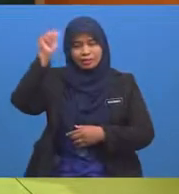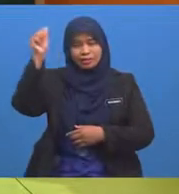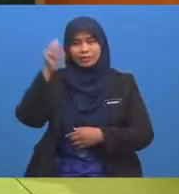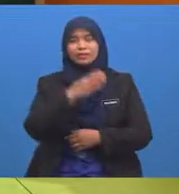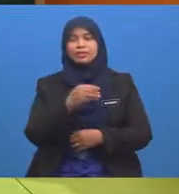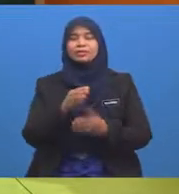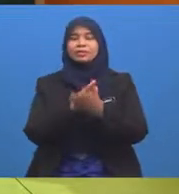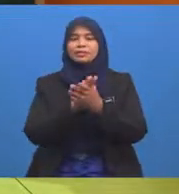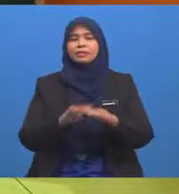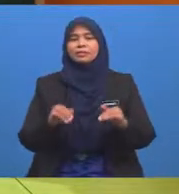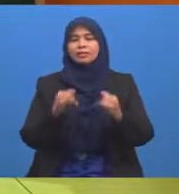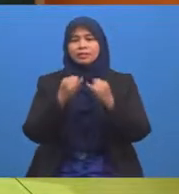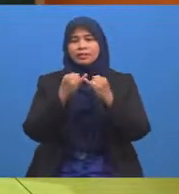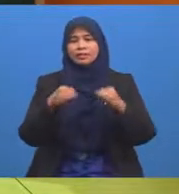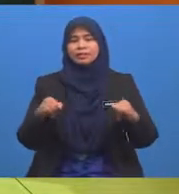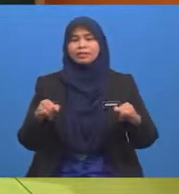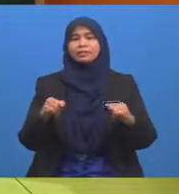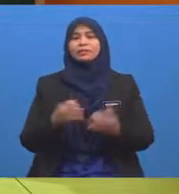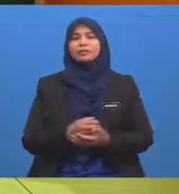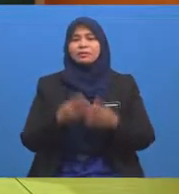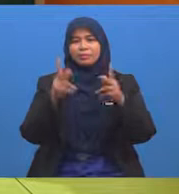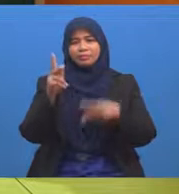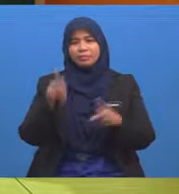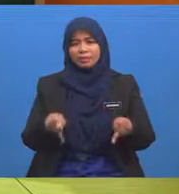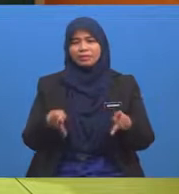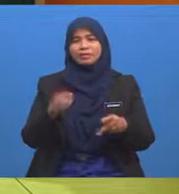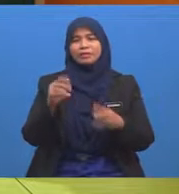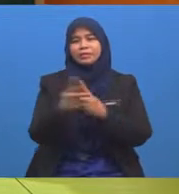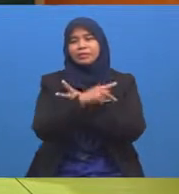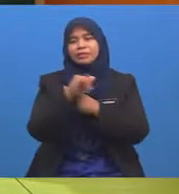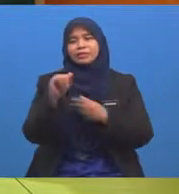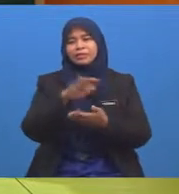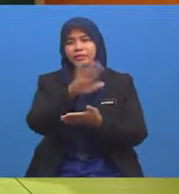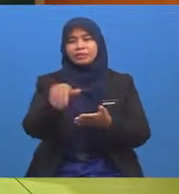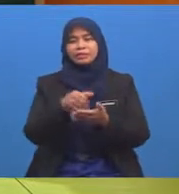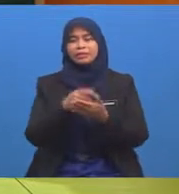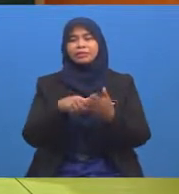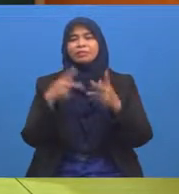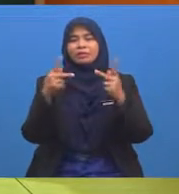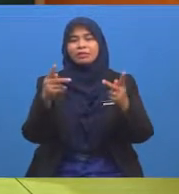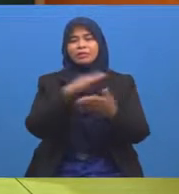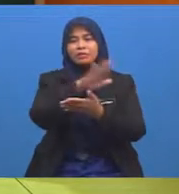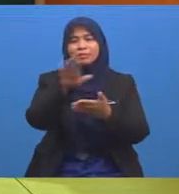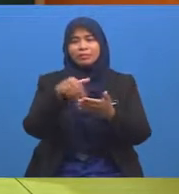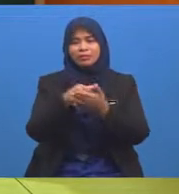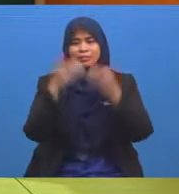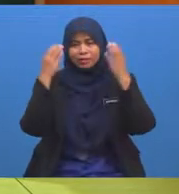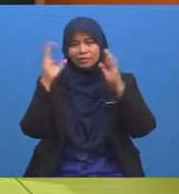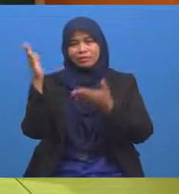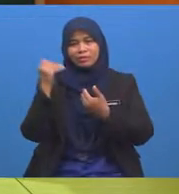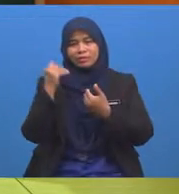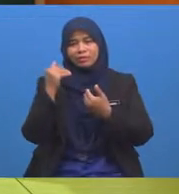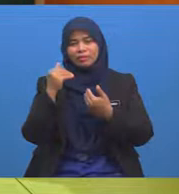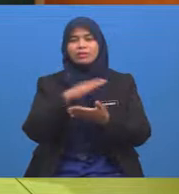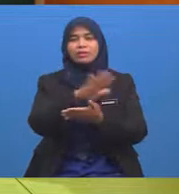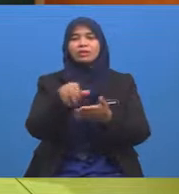Assalamualaikum dan selamat sejahtera pelajar yang dikasihi sekalian. Apa khabar semua? Cikgu berharap agar pelajar berada dalam keadaan